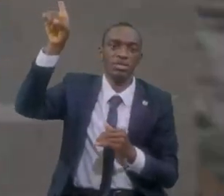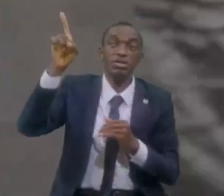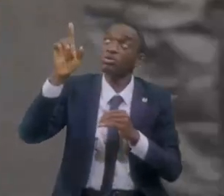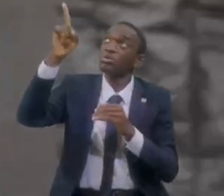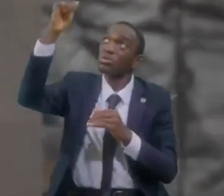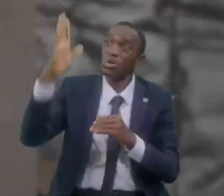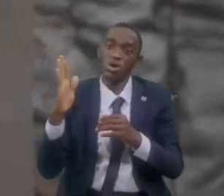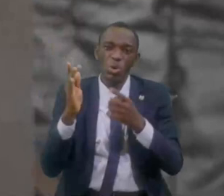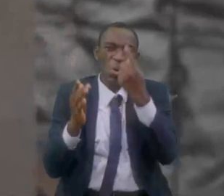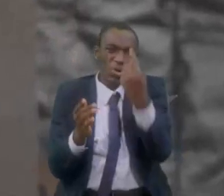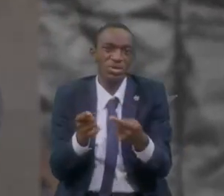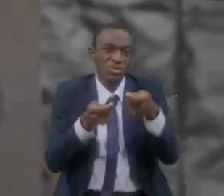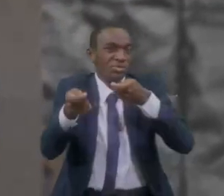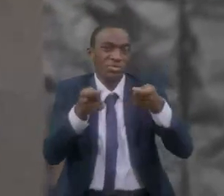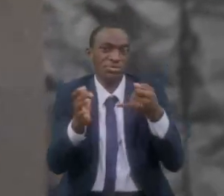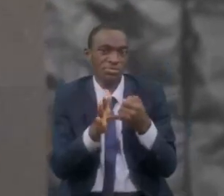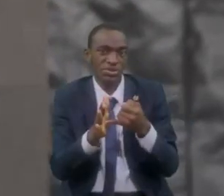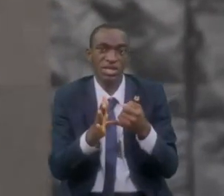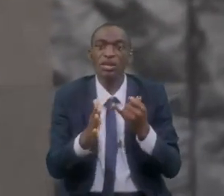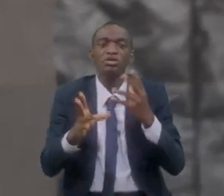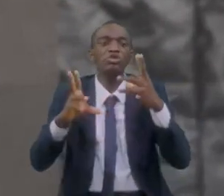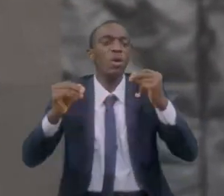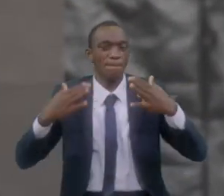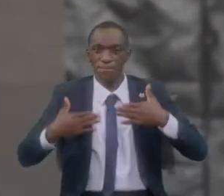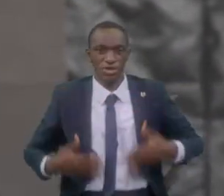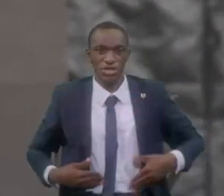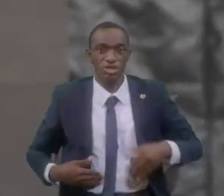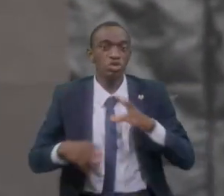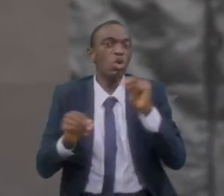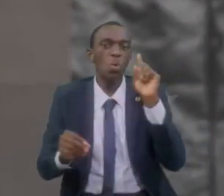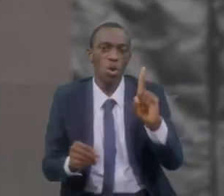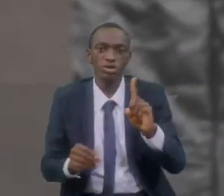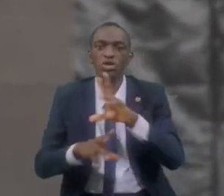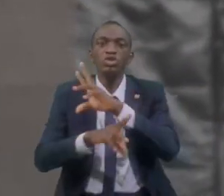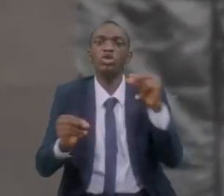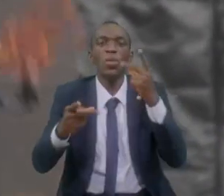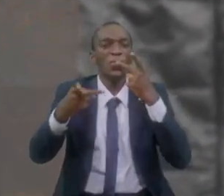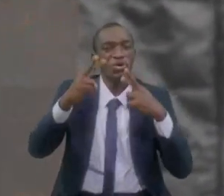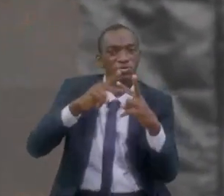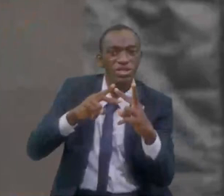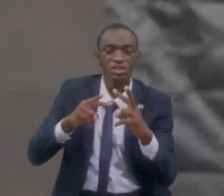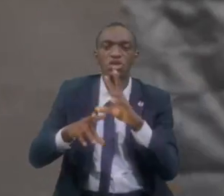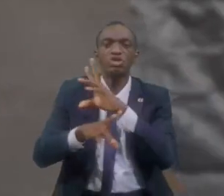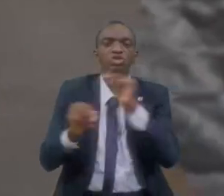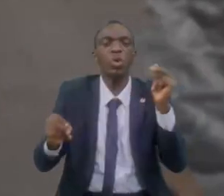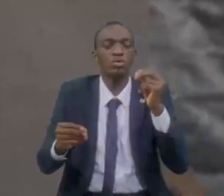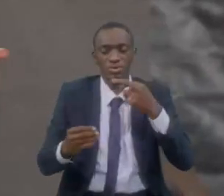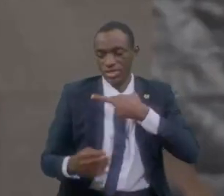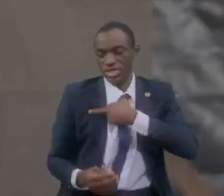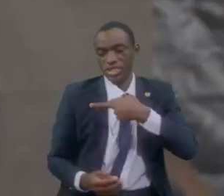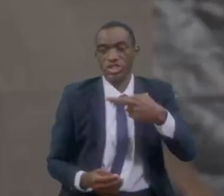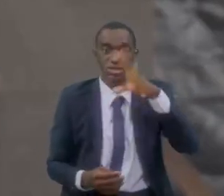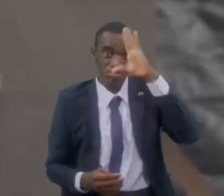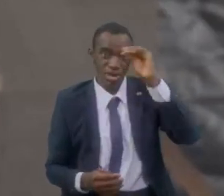géré seulement par le Seigneur et personne, aucun prophète, aucun homme religieux,